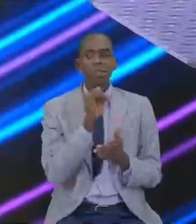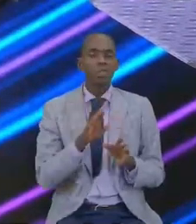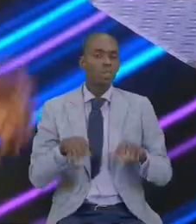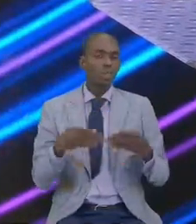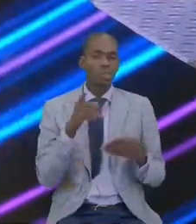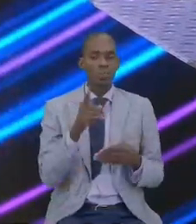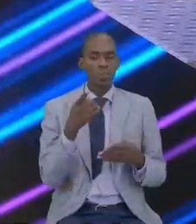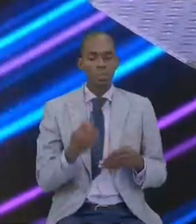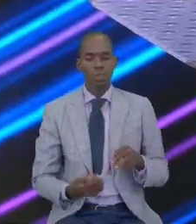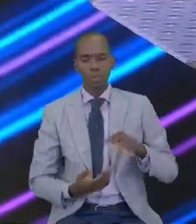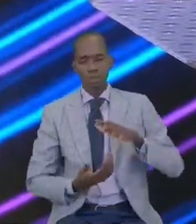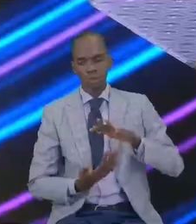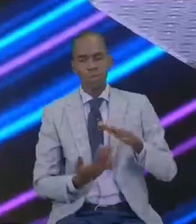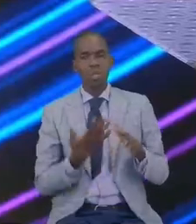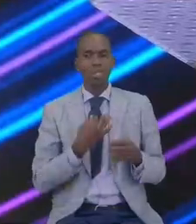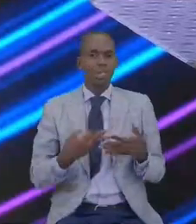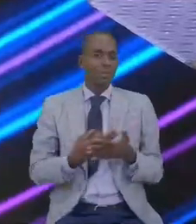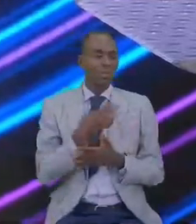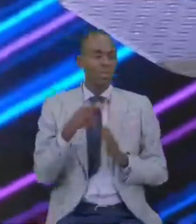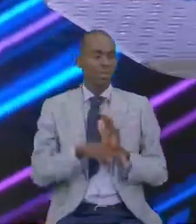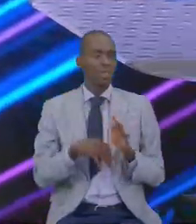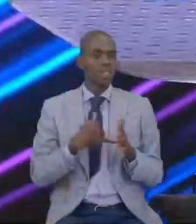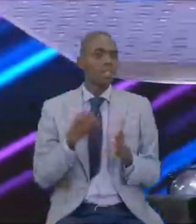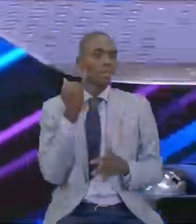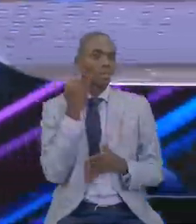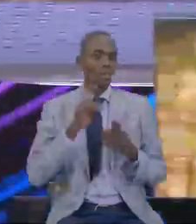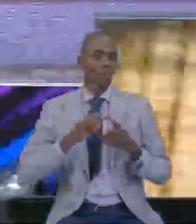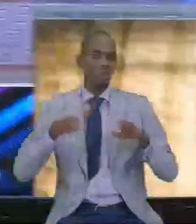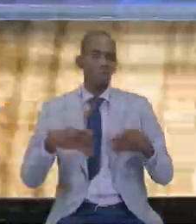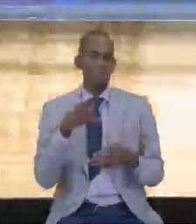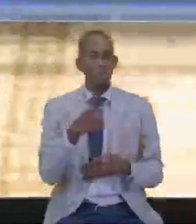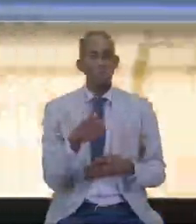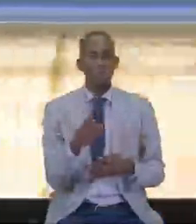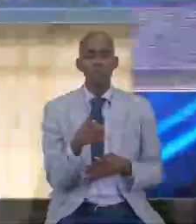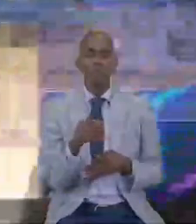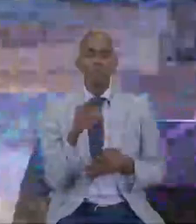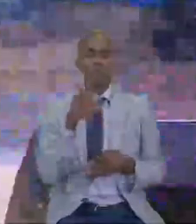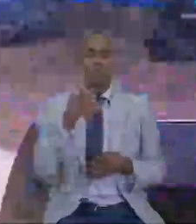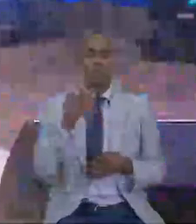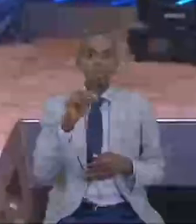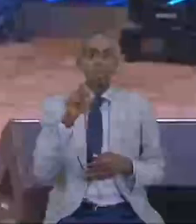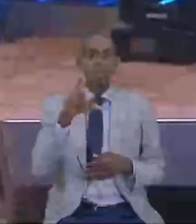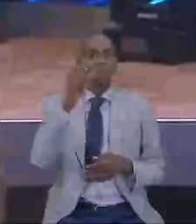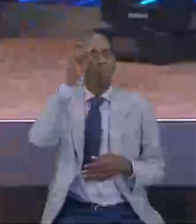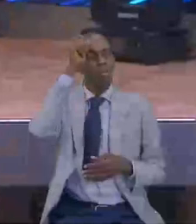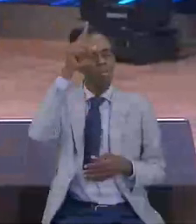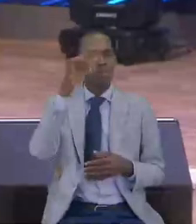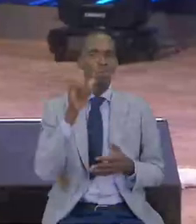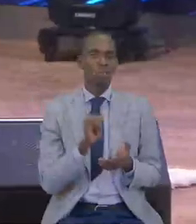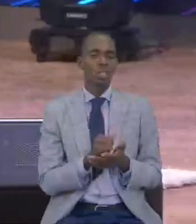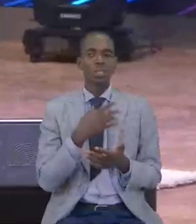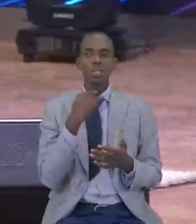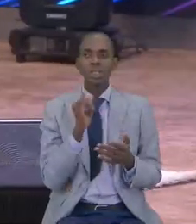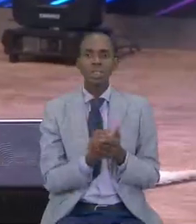et la fraîcheur que ça doit te donner. Alors Daniel a compris cela. Et Daniel a dit, donne-nous seulement